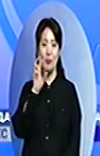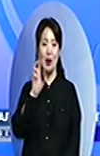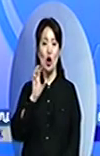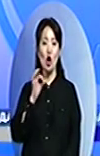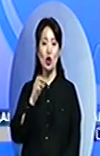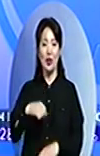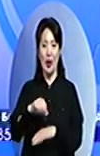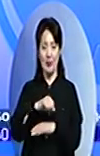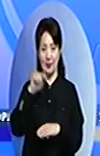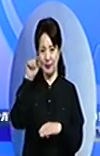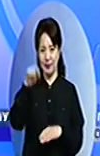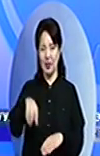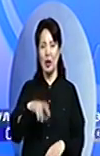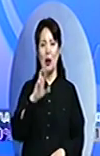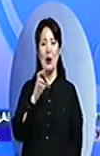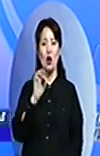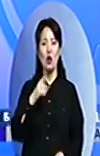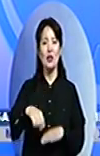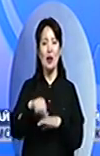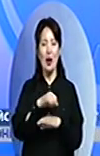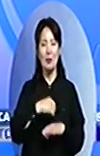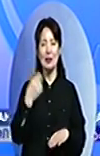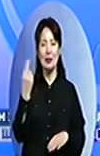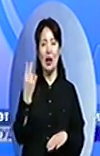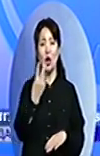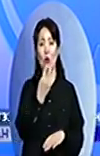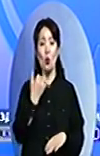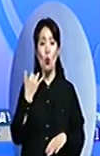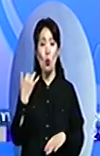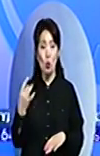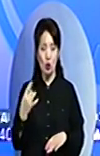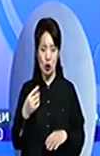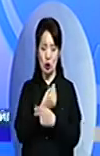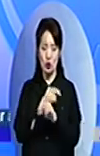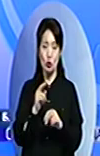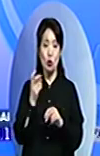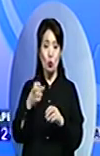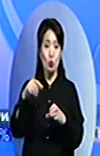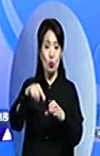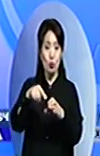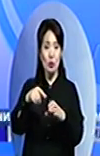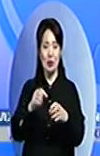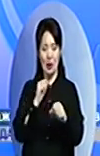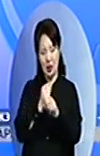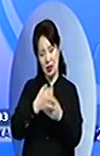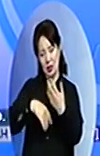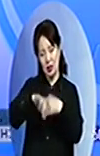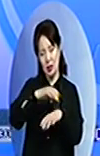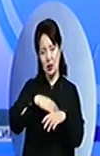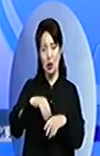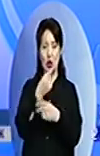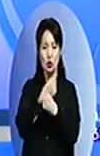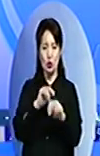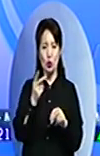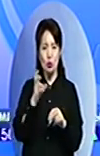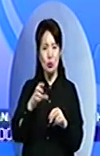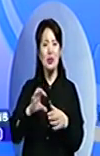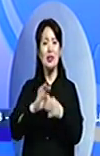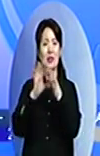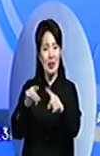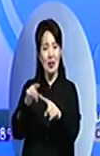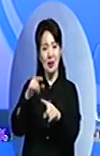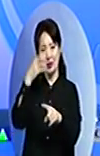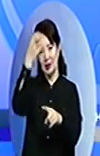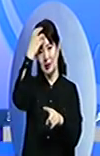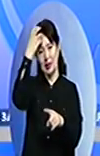Бэлтгэлээ. Баялаг аймгийн Цагааннуурын чөлөөт төсвийн бүтээн байгуулалтын ажил өрнөж байгаа. Чөлөөт төсвийг нээх боломжийг засгийн газраар шийдвэрлүүлэх зарим дүрм журмыг